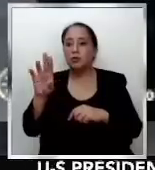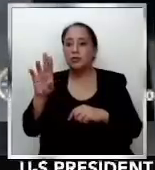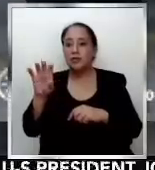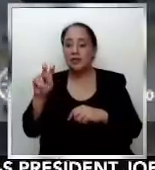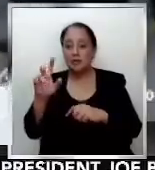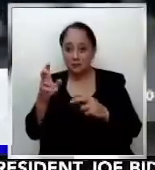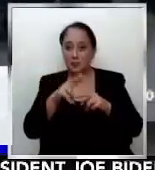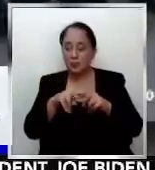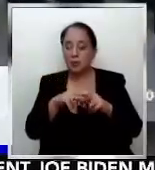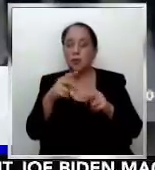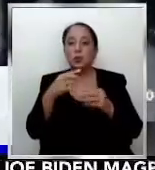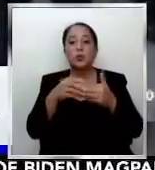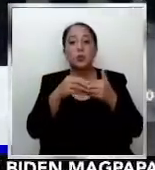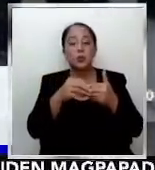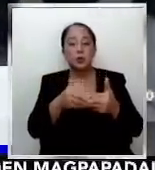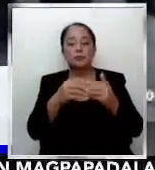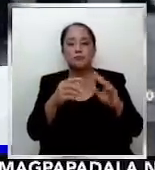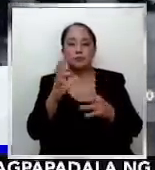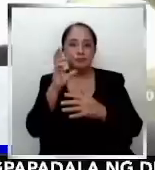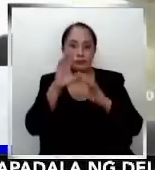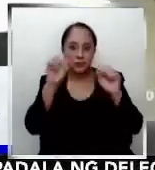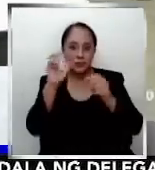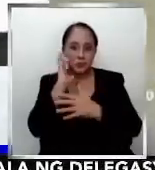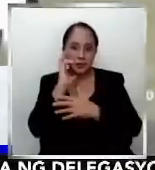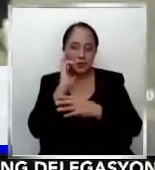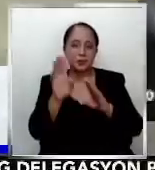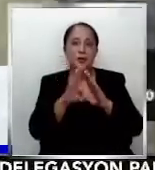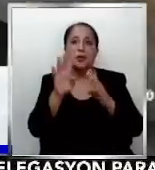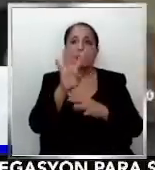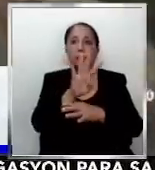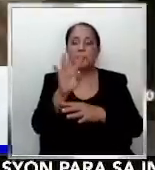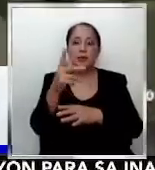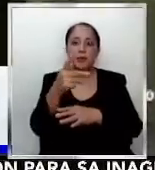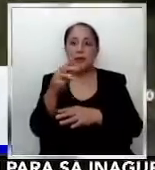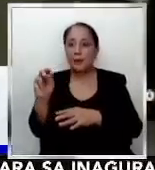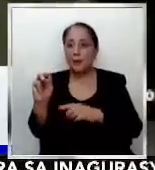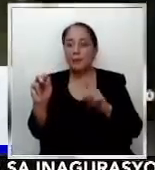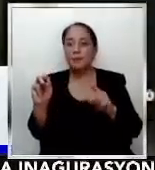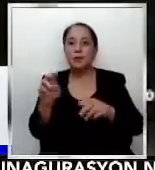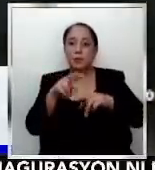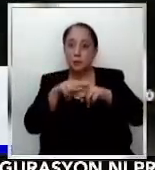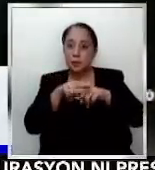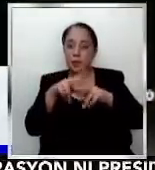ni Pangulong Rodrigo Duterte ang pagbubukas ng 44-kilometer railway project na